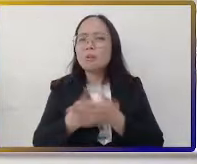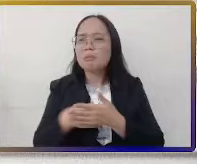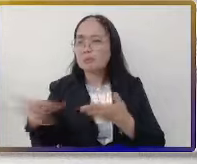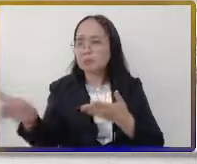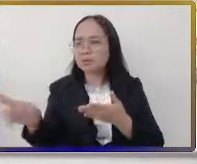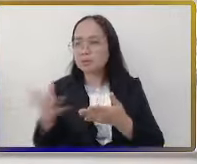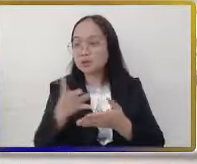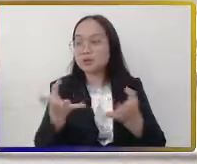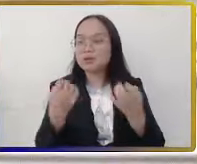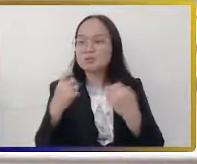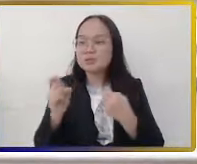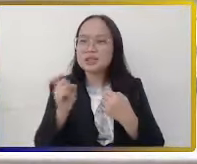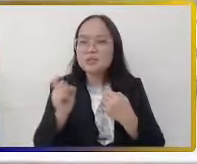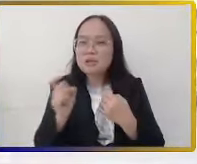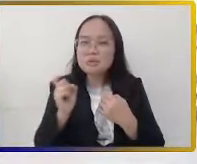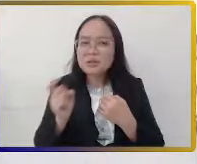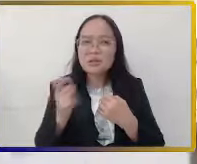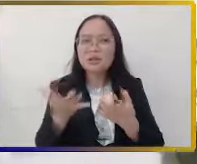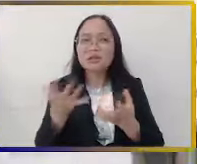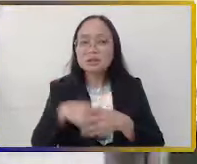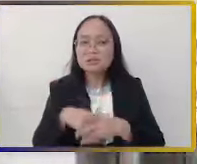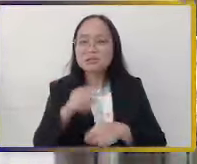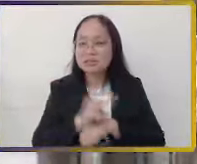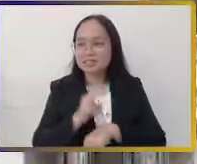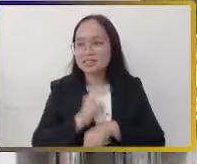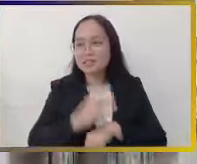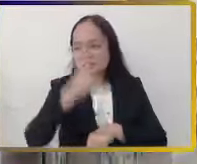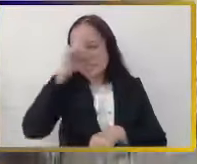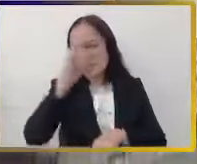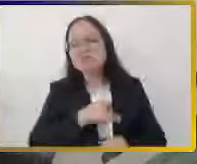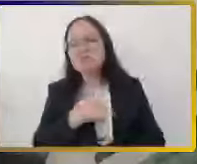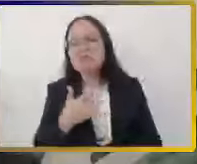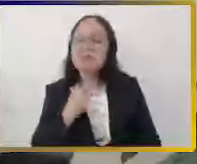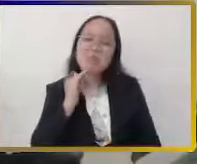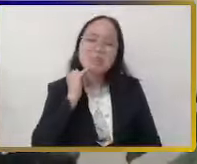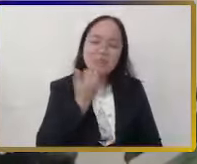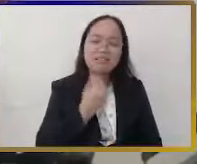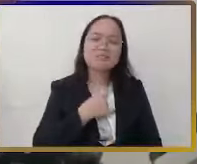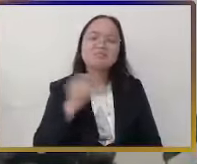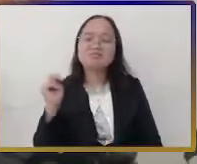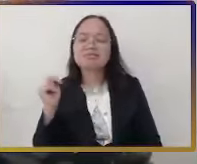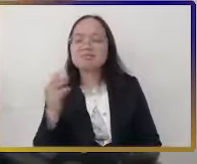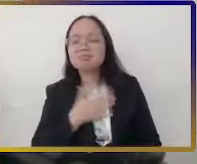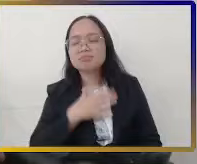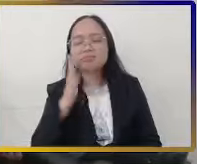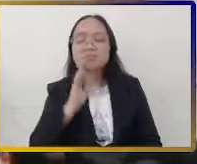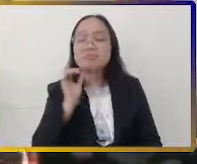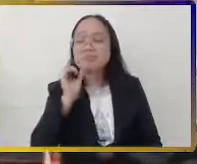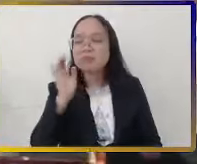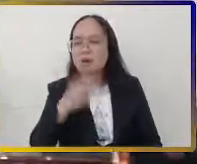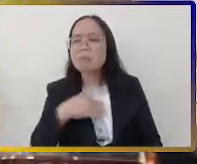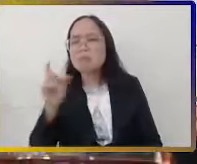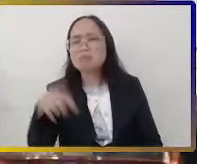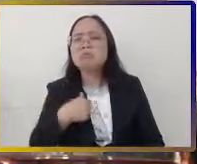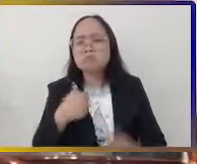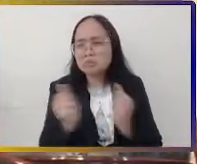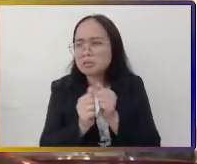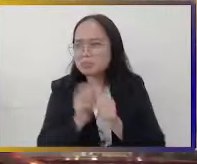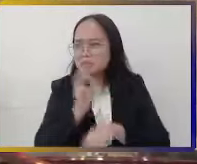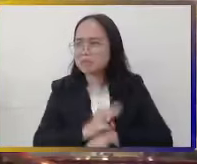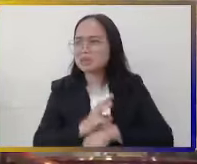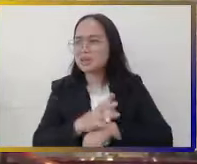Gusto niyo ka agad mabilis mapunta kayo sa ministry? Kasi naiingit ako kay ano, sana si kaibigan ko yan, kaya dapat dyan na rin ako. You